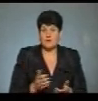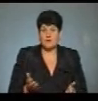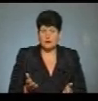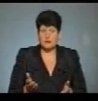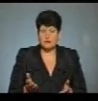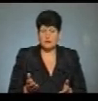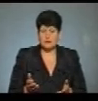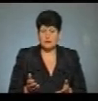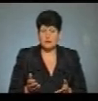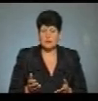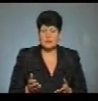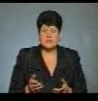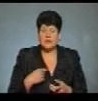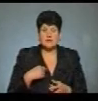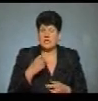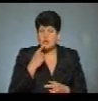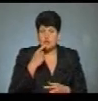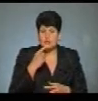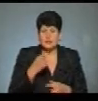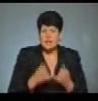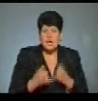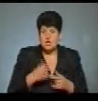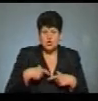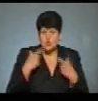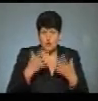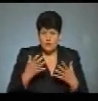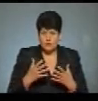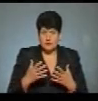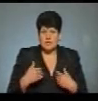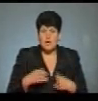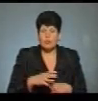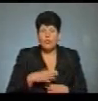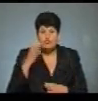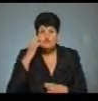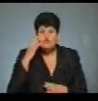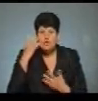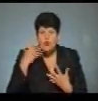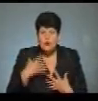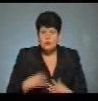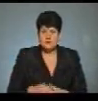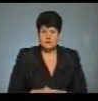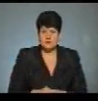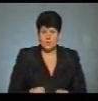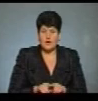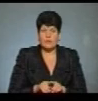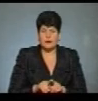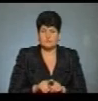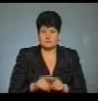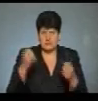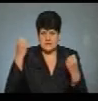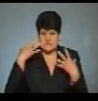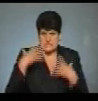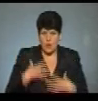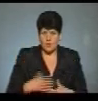я був не то, що там жовтий, чим я коли колов його, то я був чорний, ніби загорів.